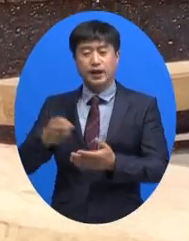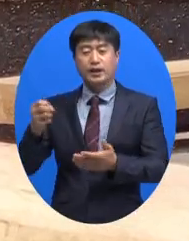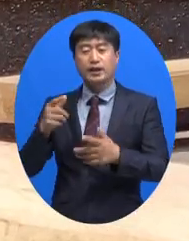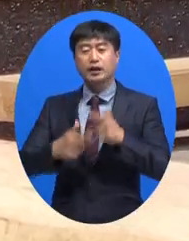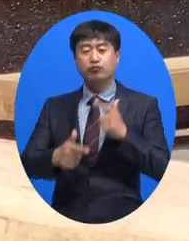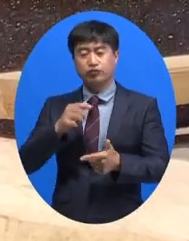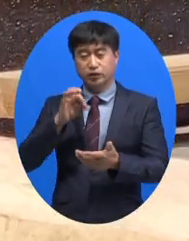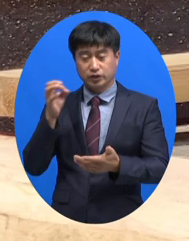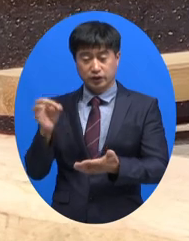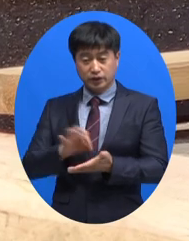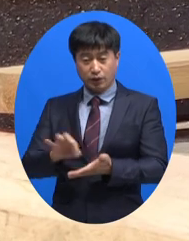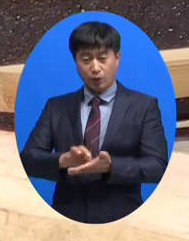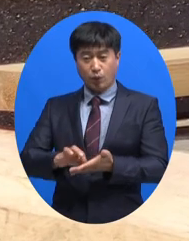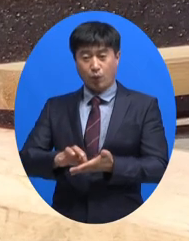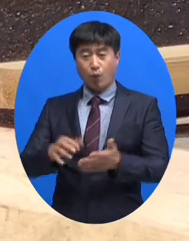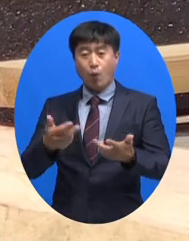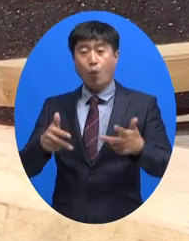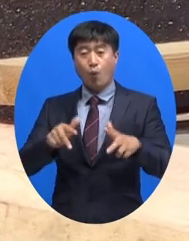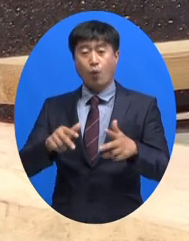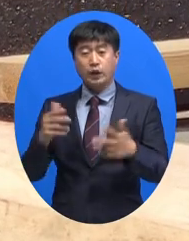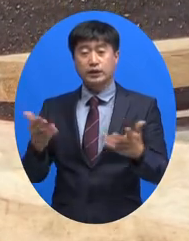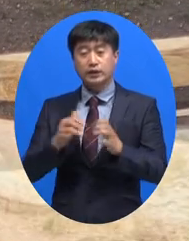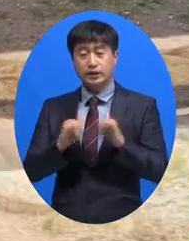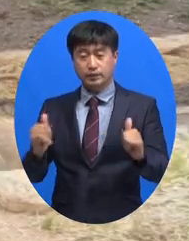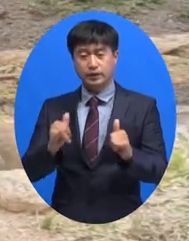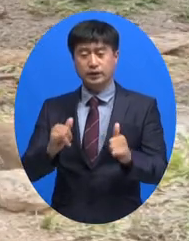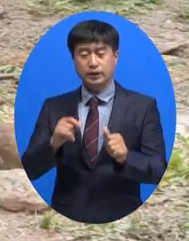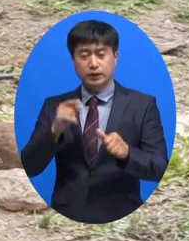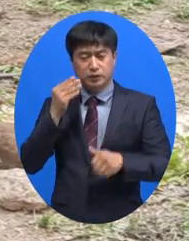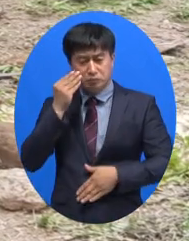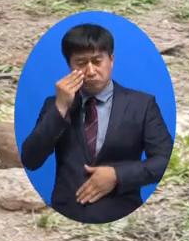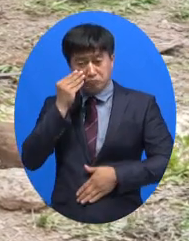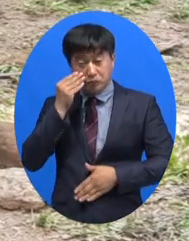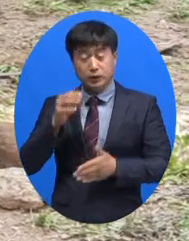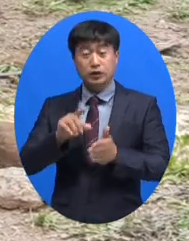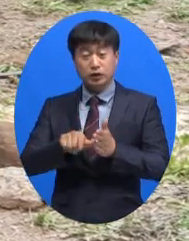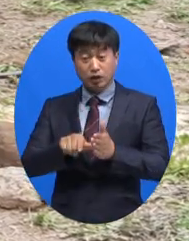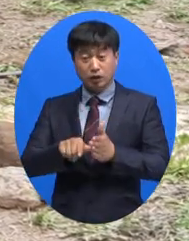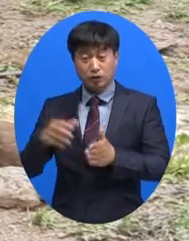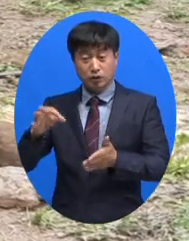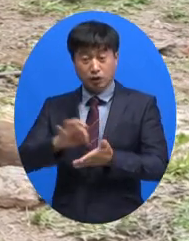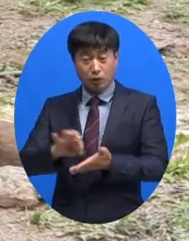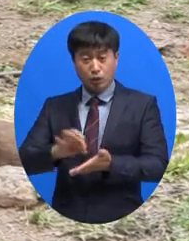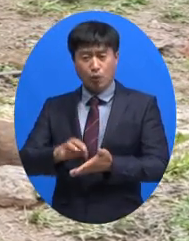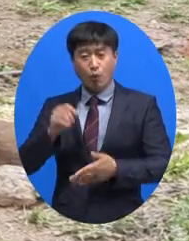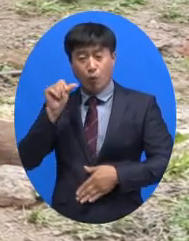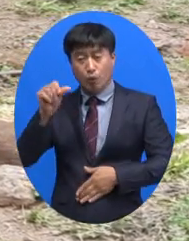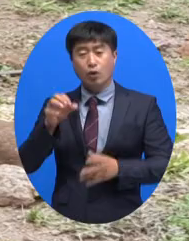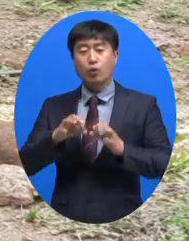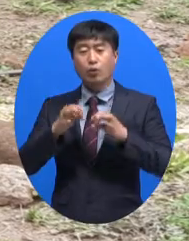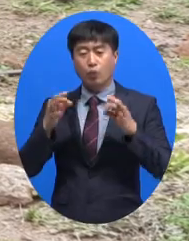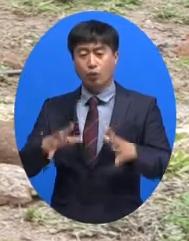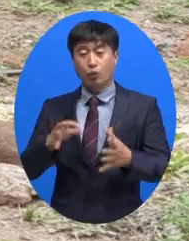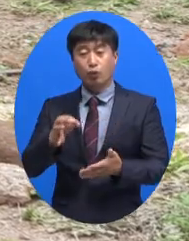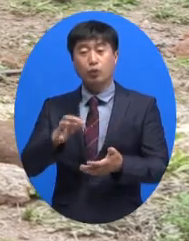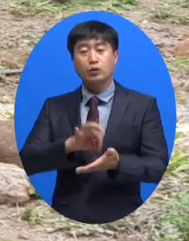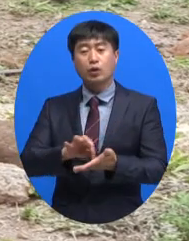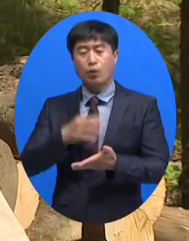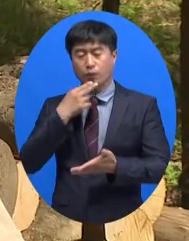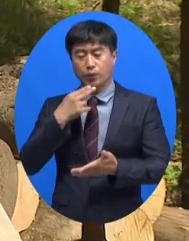데다 도립공원 직원들이 틈틈이 시간을 내 약 5개월에 걸쳐 예산 지출 없이 만든